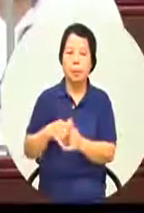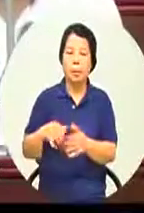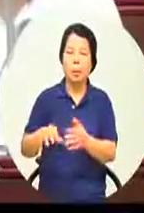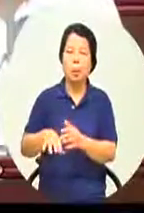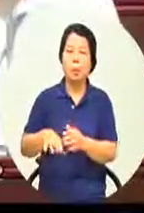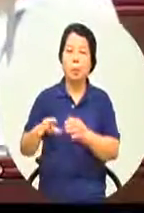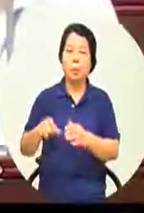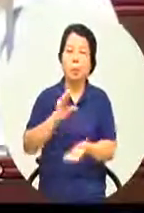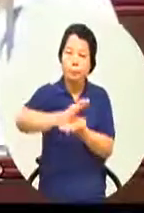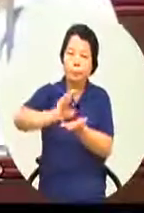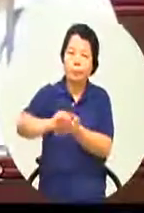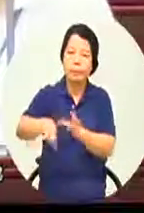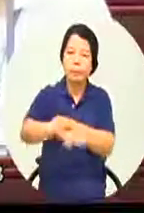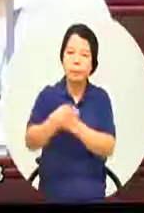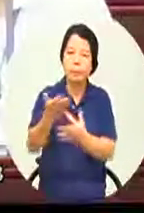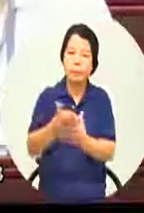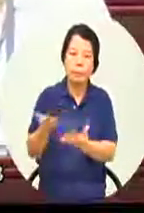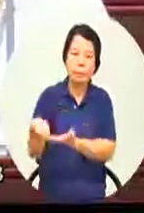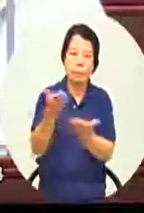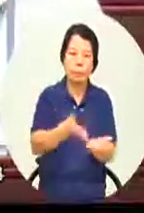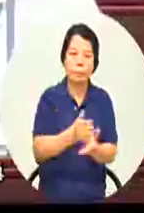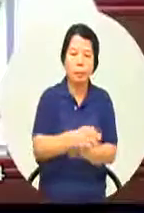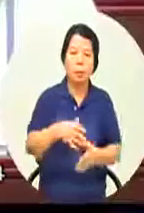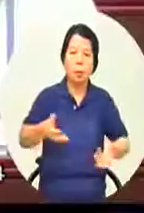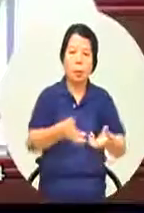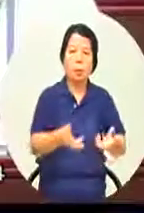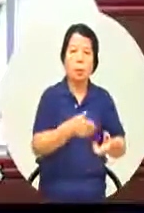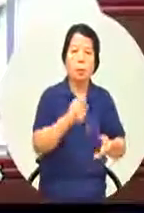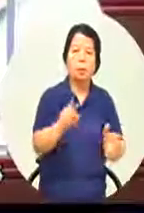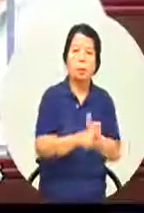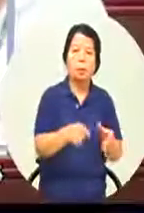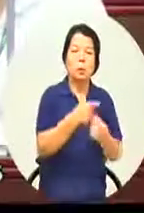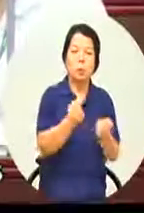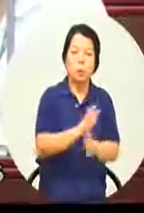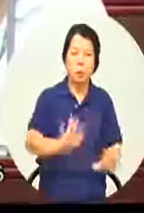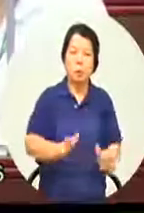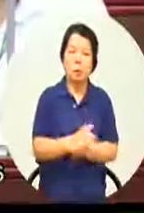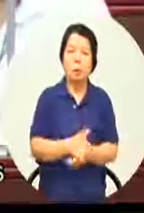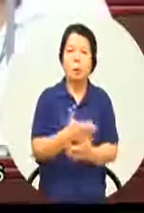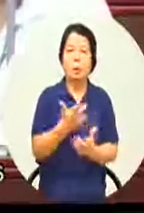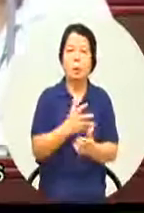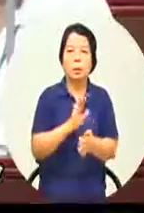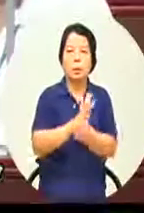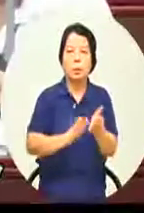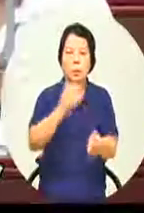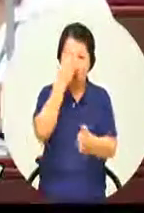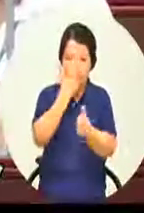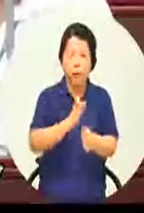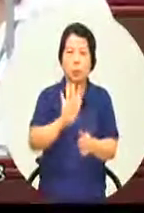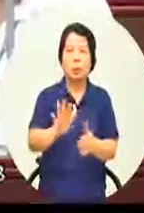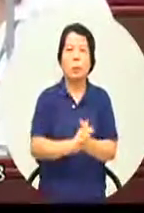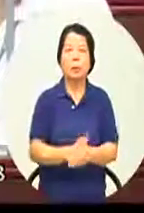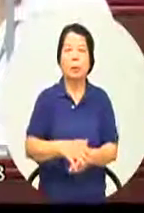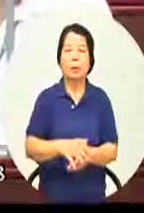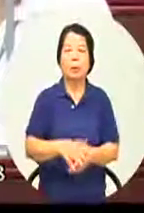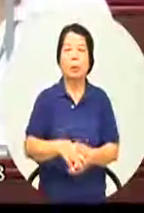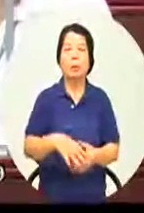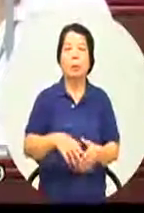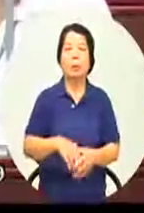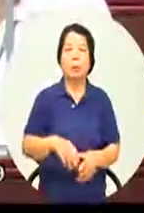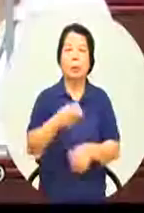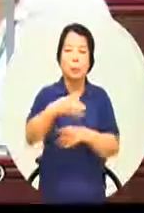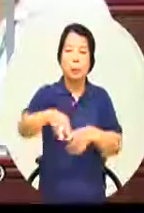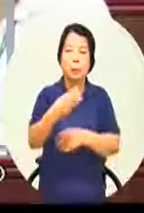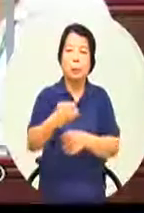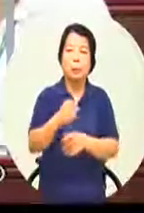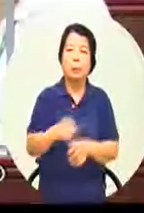提供哈，我相信在施工阶段哈，虽然会造成不便的哈，但是我们希望在它原来300公尺以内都可以找到替代的